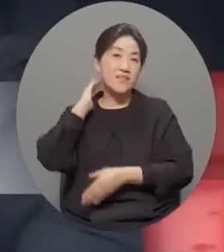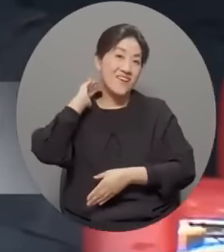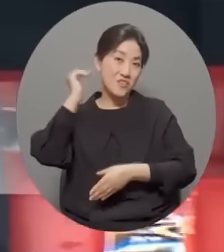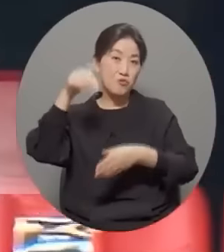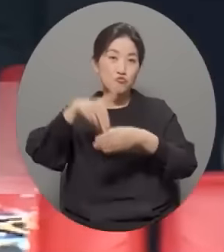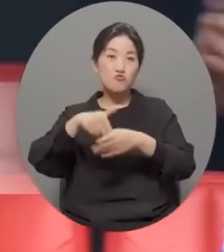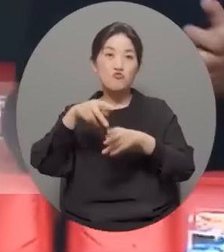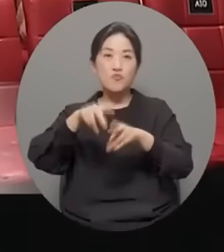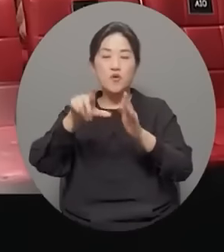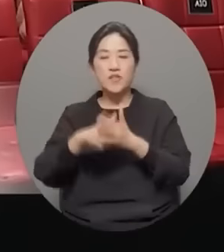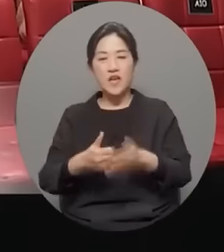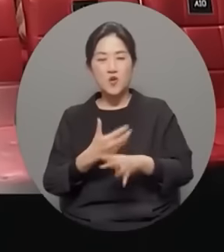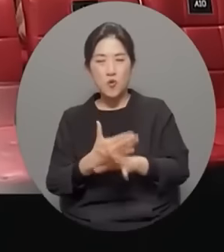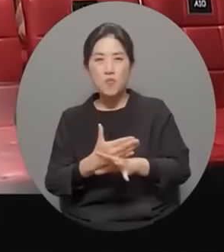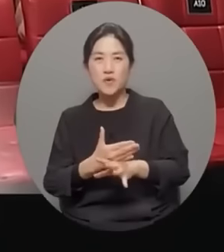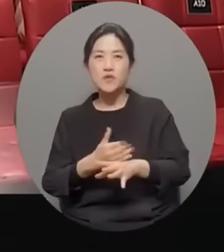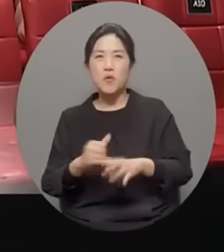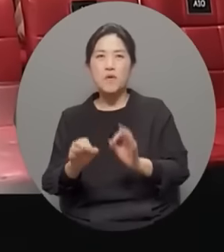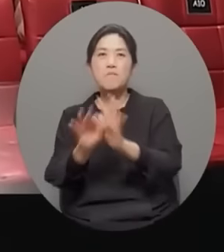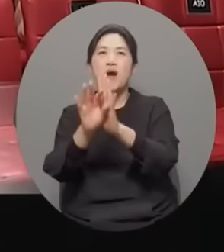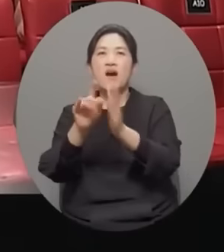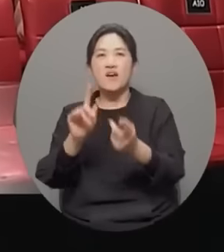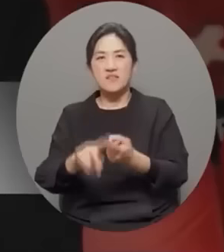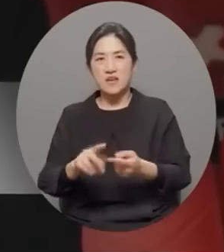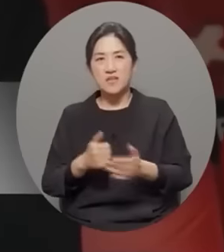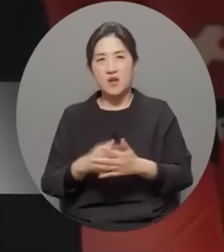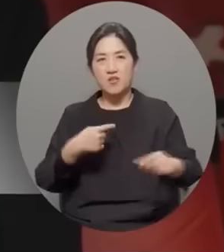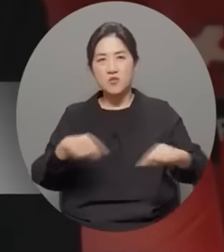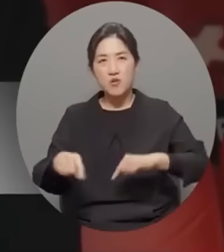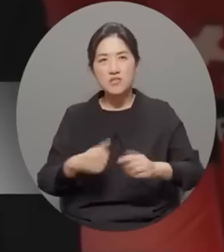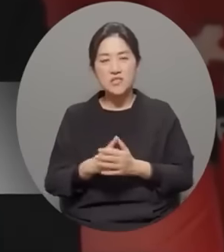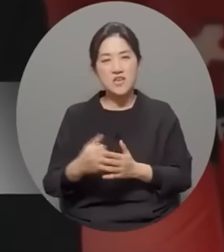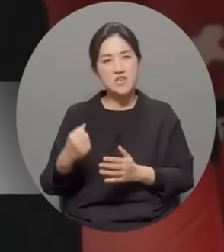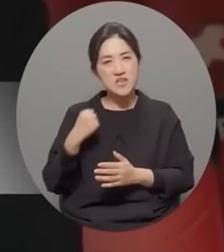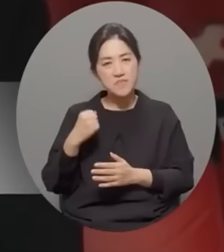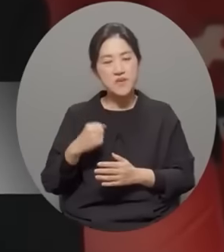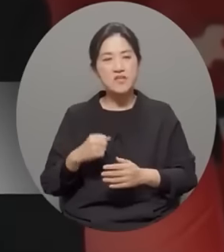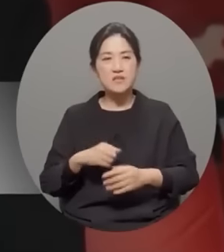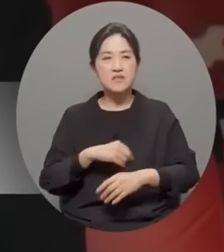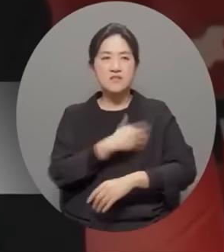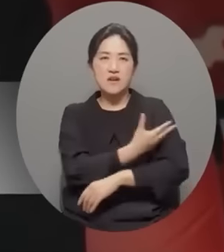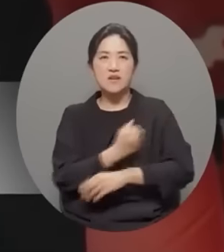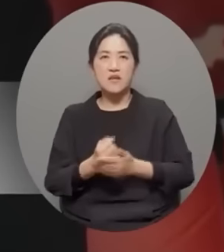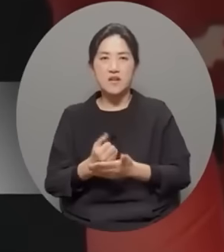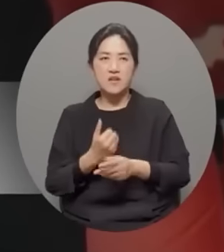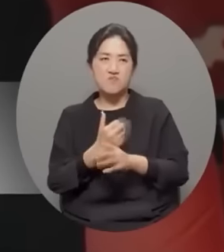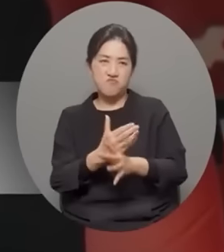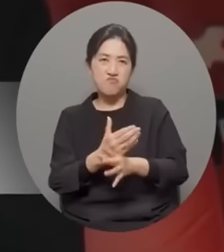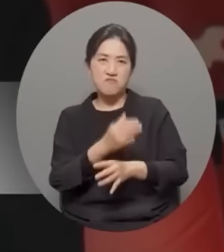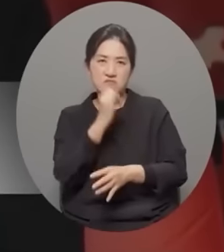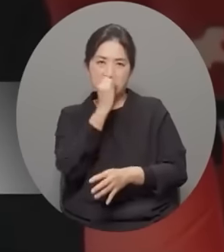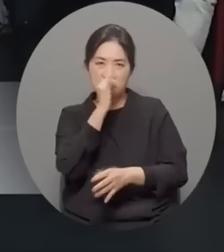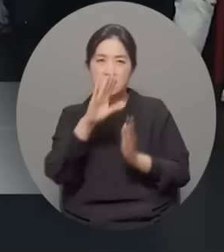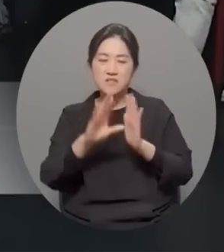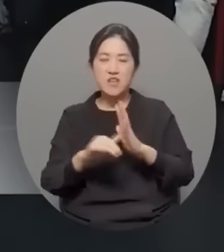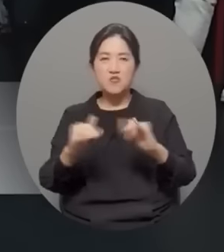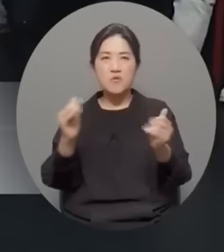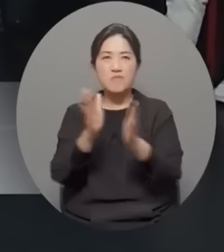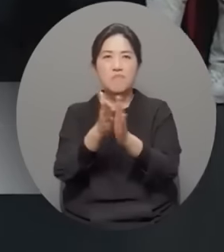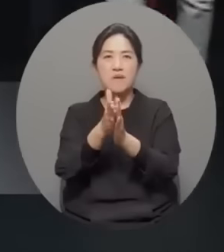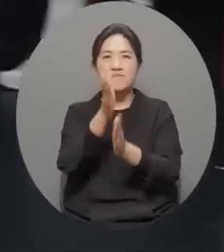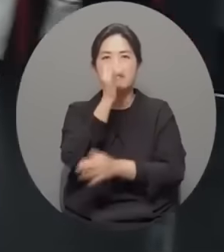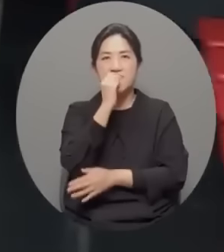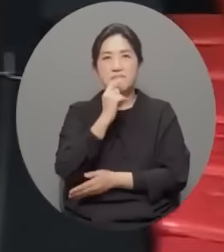당시 코미디 프로그램이 사라진 것과 관련해 정치와 힘 있는 기득권에 대한 풍자가 들어가야 국민의 박수를 받을 수